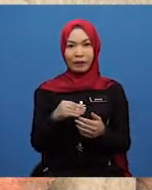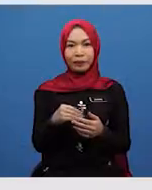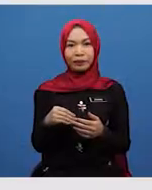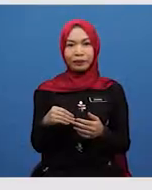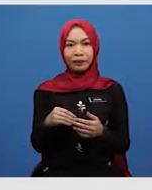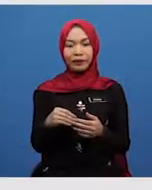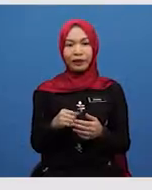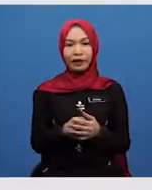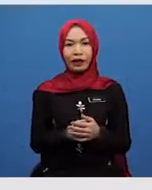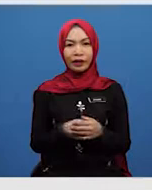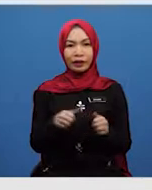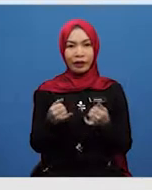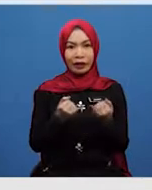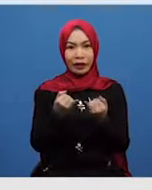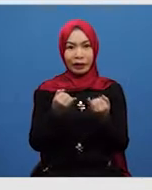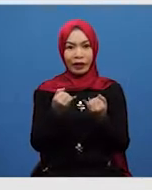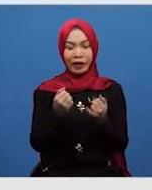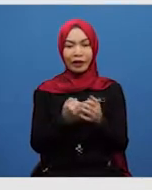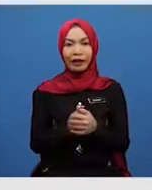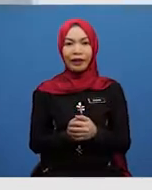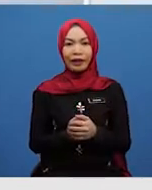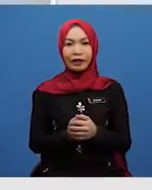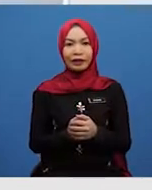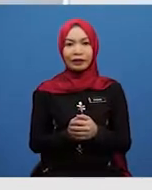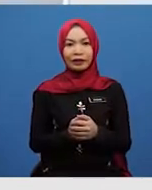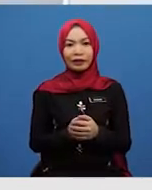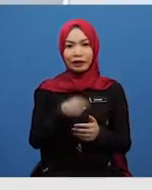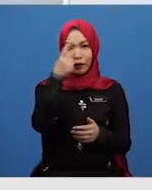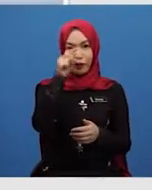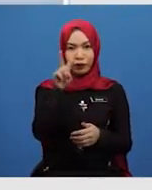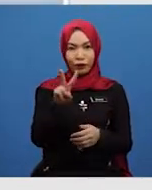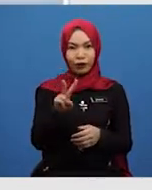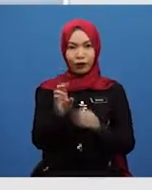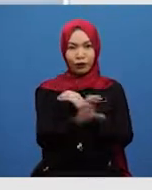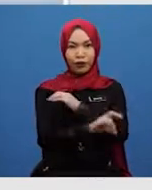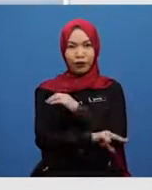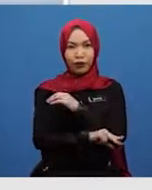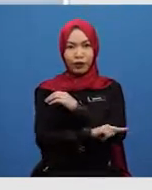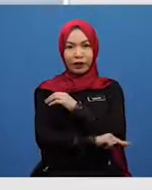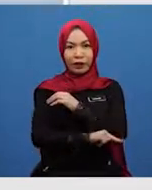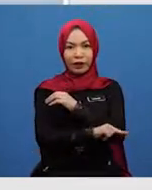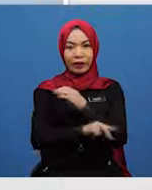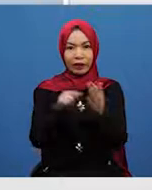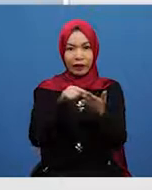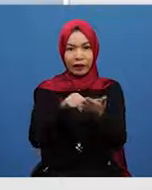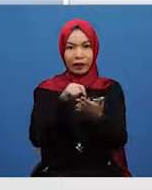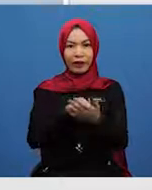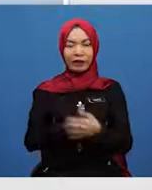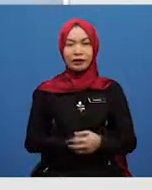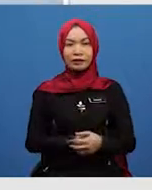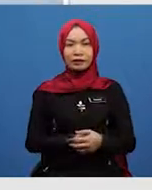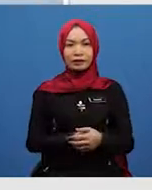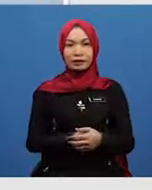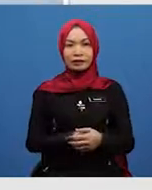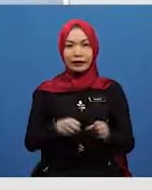buah Negeri terdapat beberapa contoh Kerajaan Melayu Isra wa yang telah mengamalkan